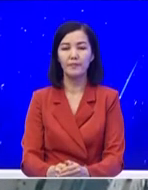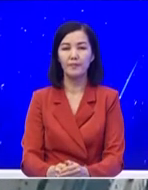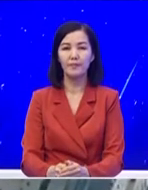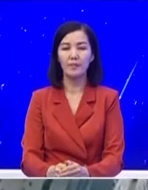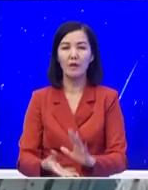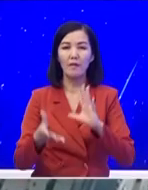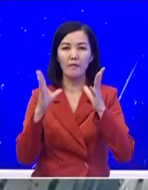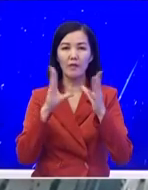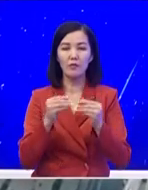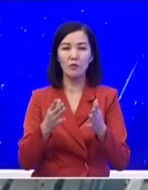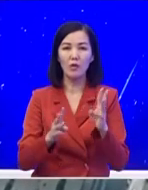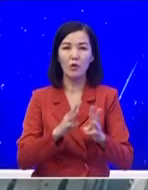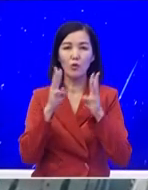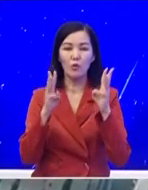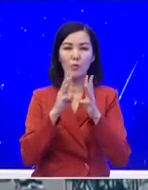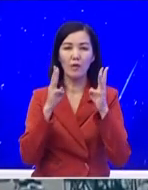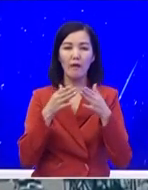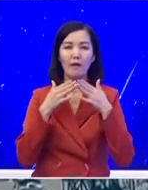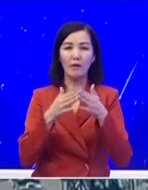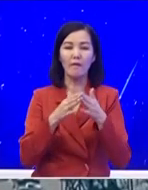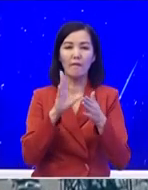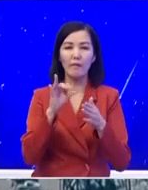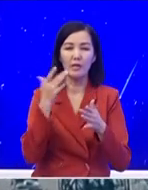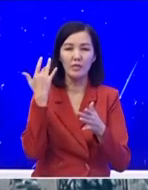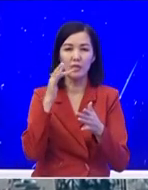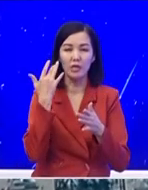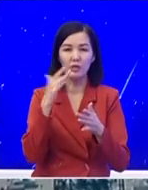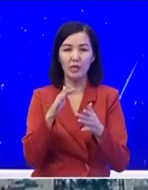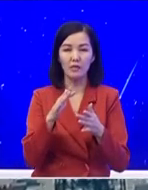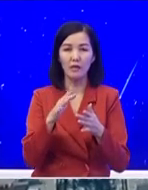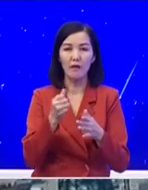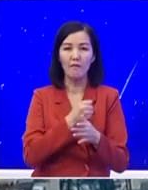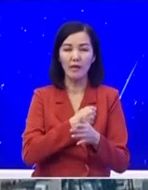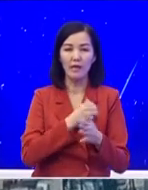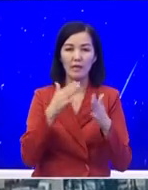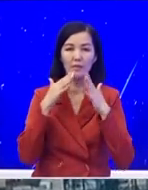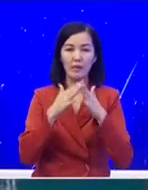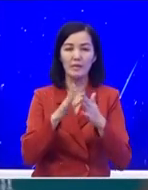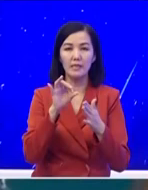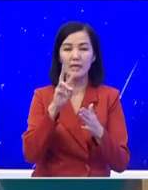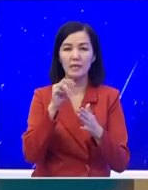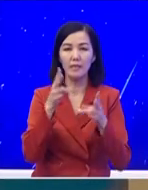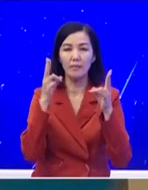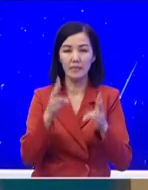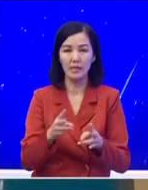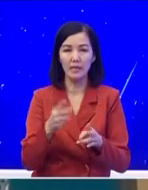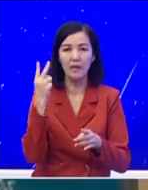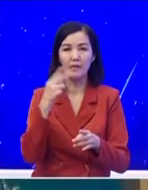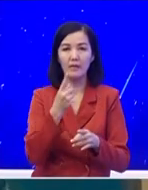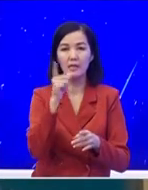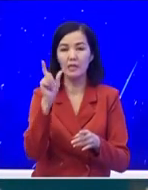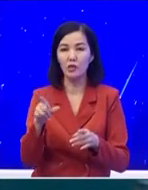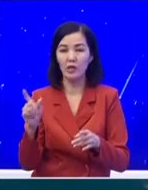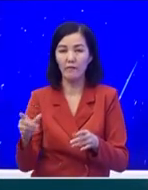В результате крупного пожара на борту корабля ВМС США, пришвартованного на военной базе в Сан-Диего, пострадал по меньшей мере 21